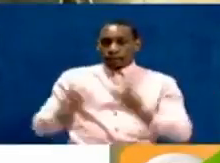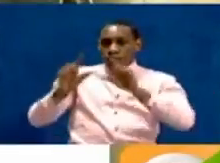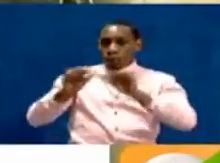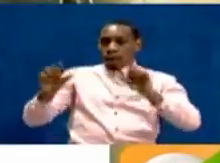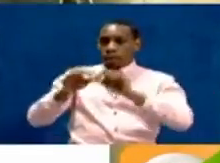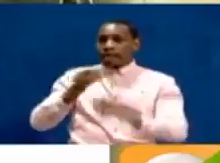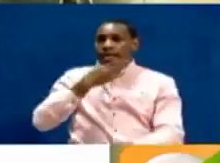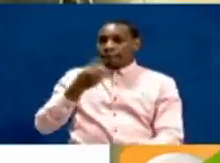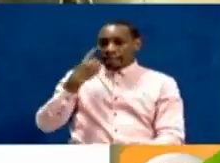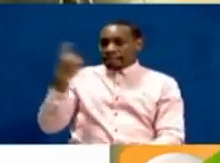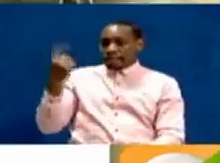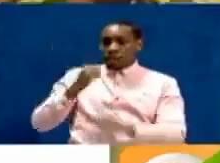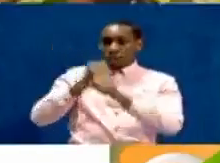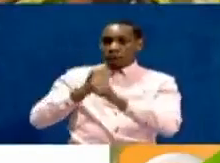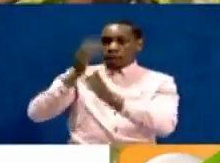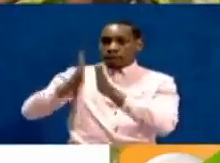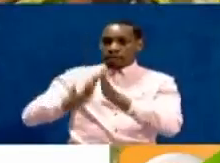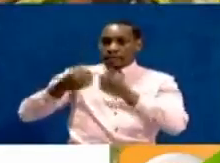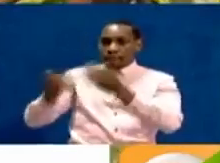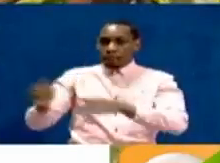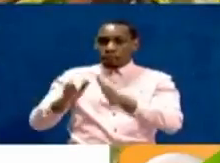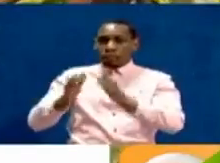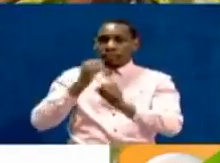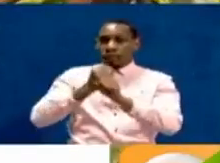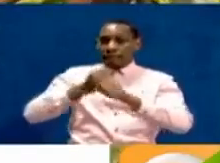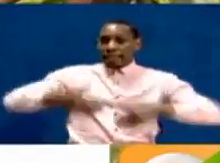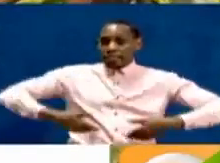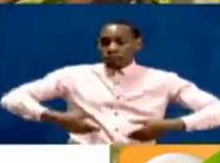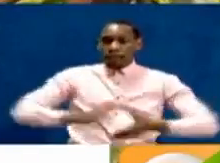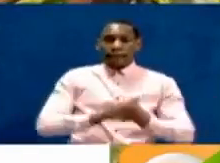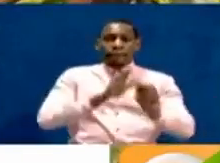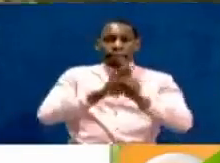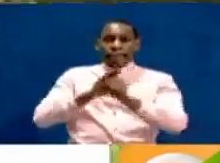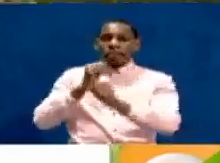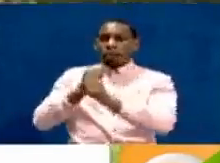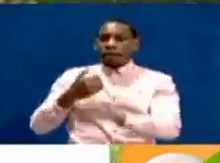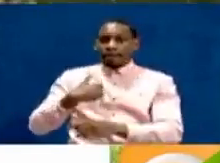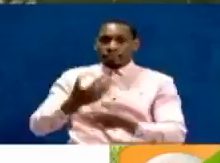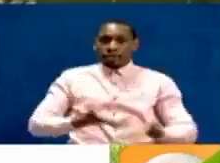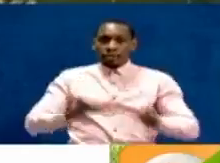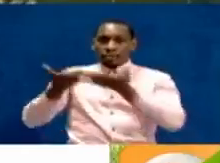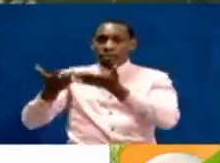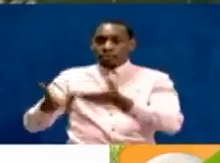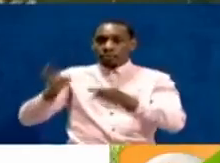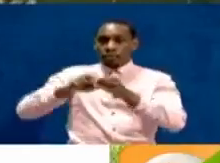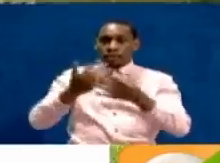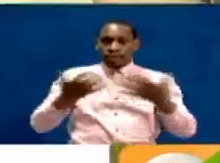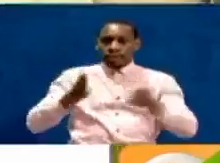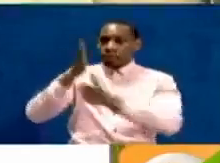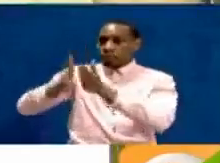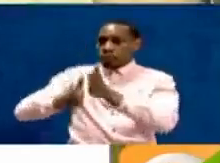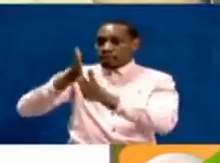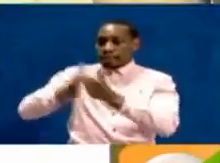Seurei, kuwepo kwa shughuli za reli kulitoa fursa kwa kazi kwa vijana. Wengi walipata kazi ya kubeba na kupakia mizigo kwenye